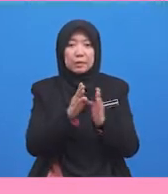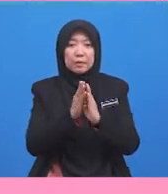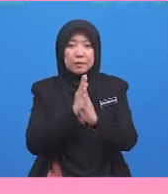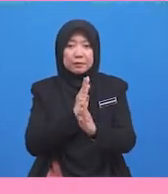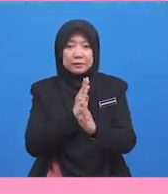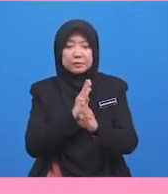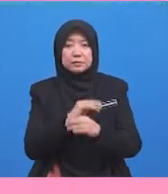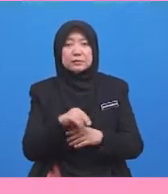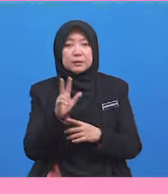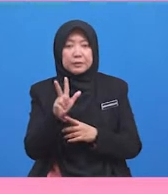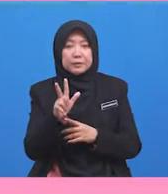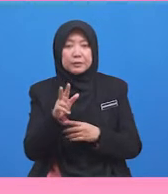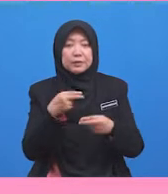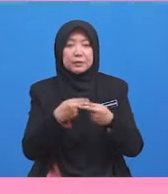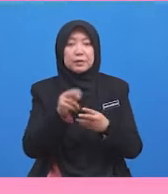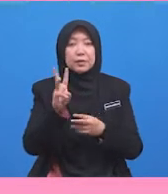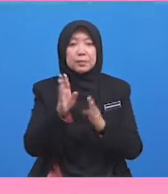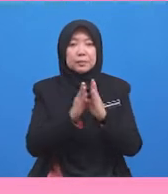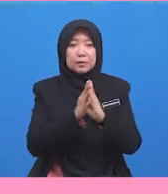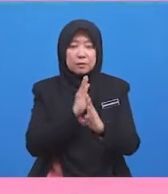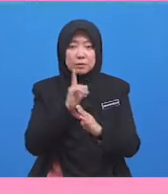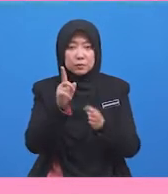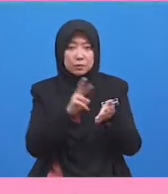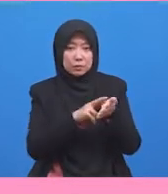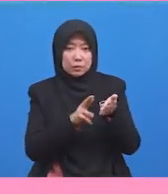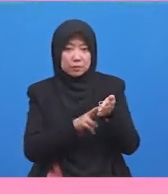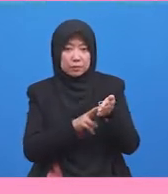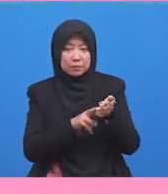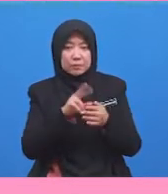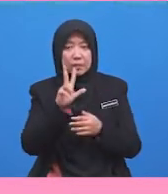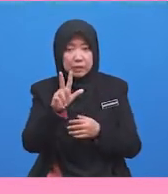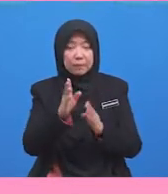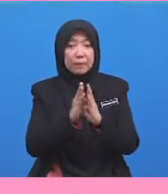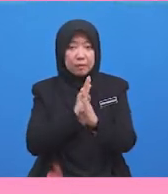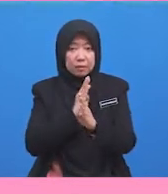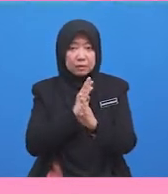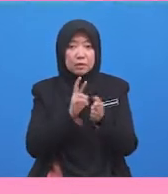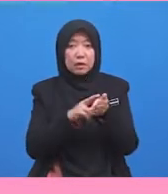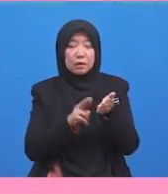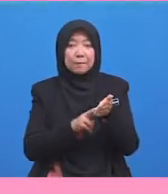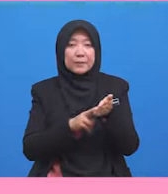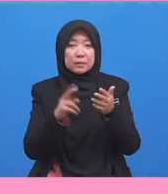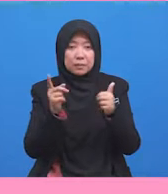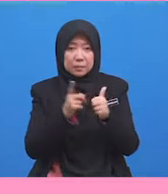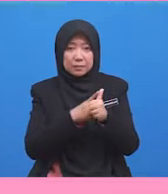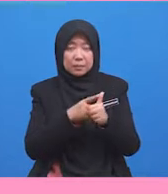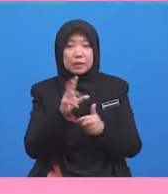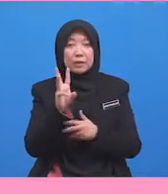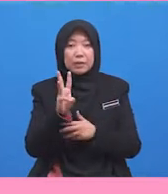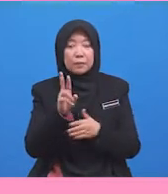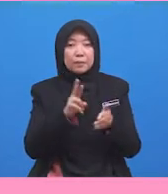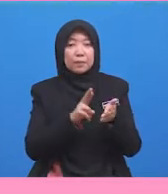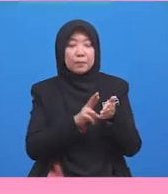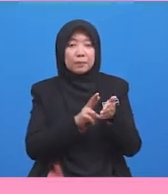adalah antara tiga hingga enam Paris rangkap IAI tiga baris pada rangka pertama dan 6 pakai